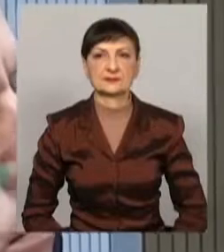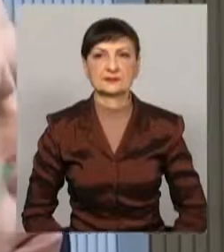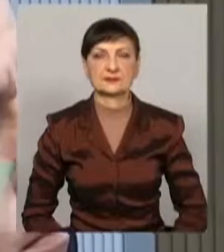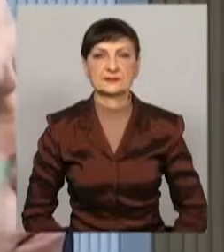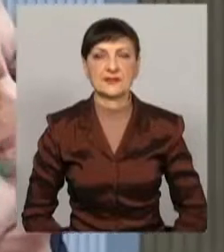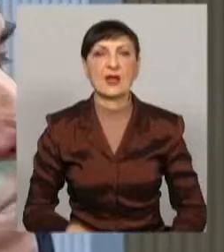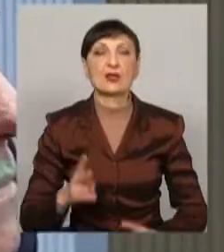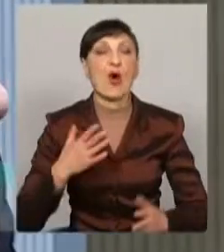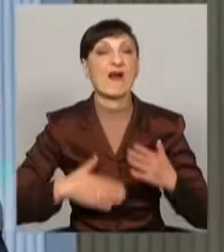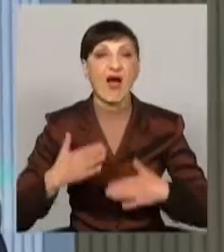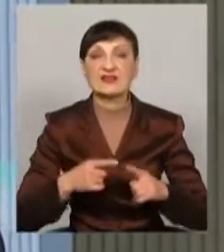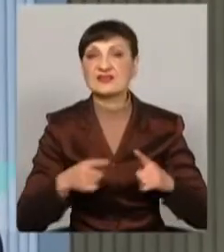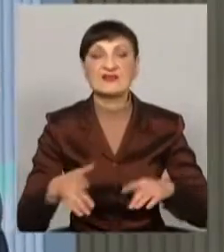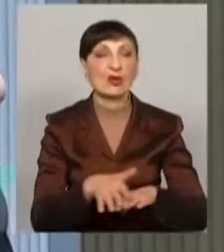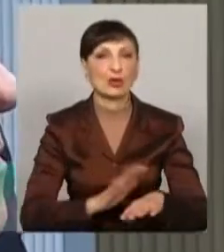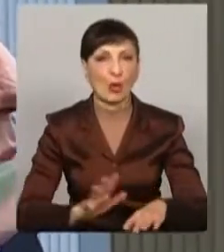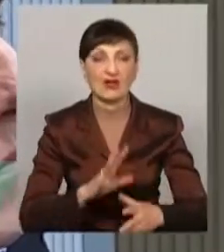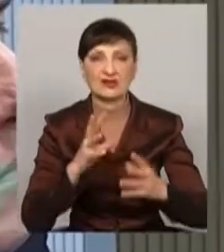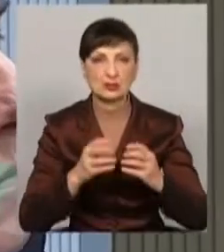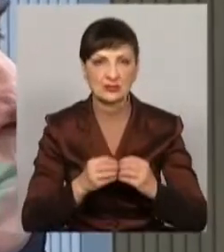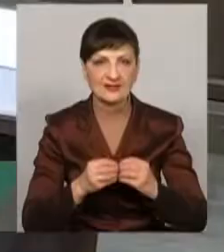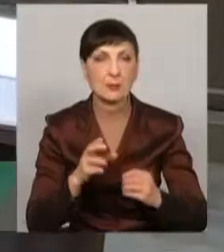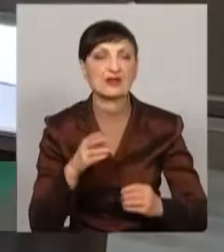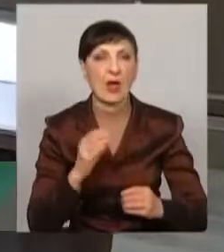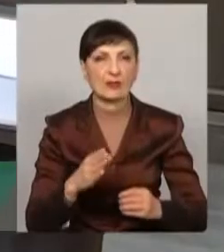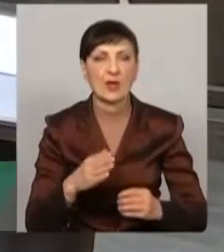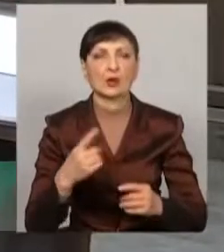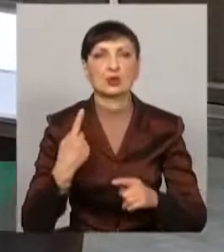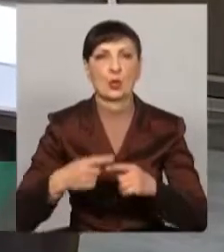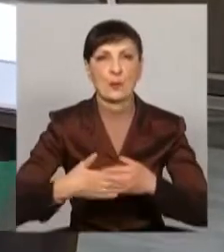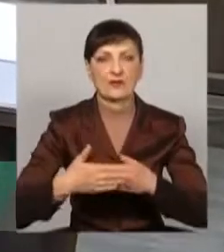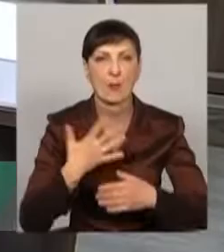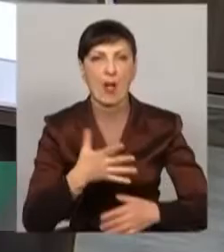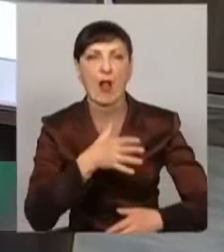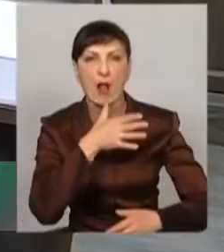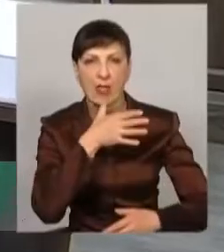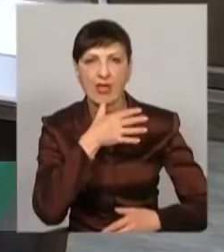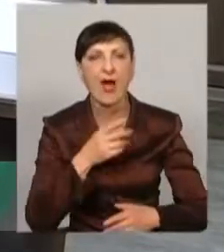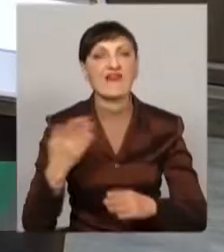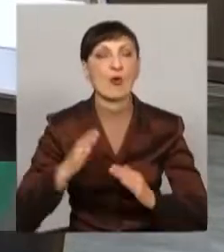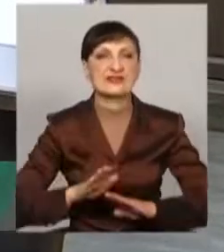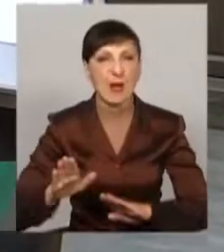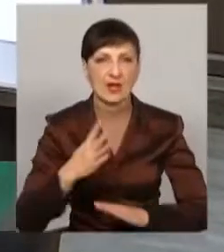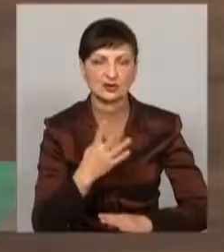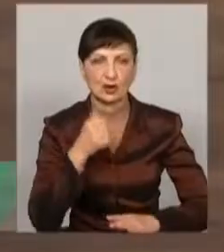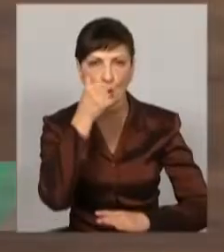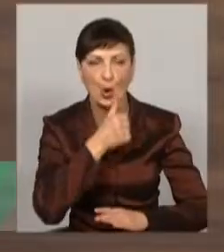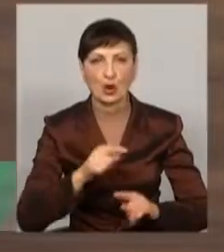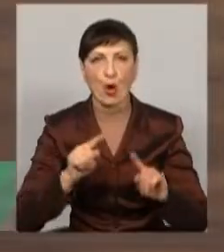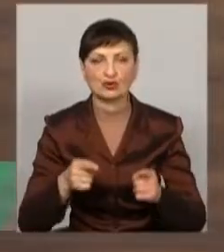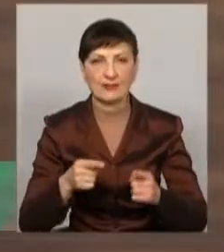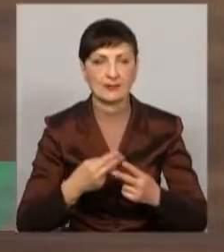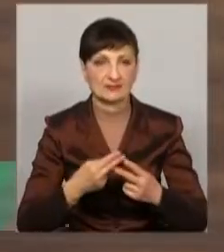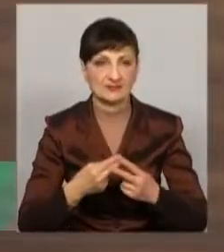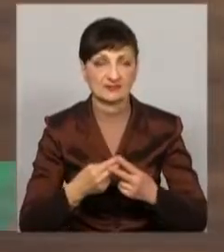Вот только радость эта длилась недолго. В результате Ельжану Абертанову вынесли приговор 5 лет. Олжасу Абишеву дали 4 года ограничения свободы